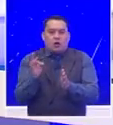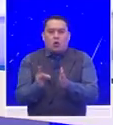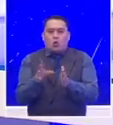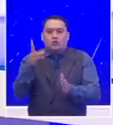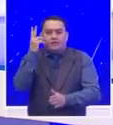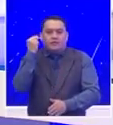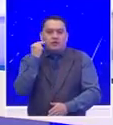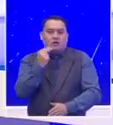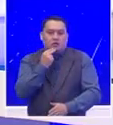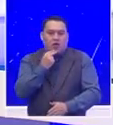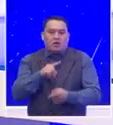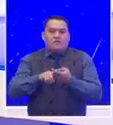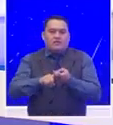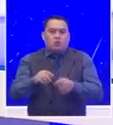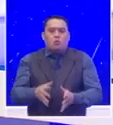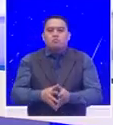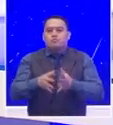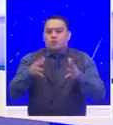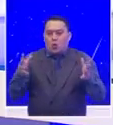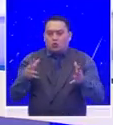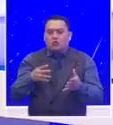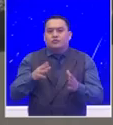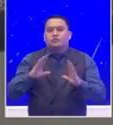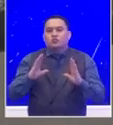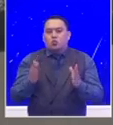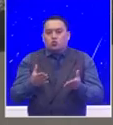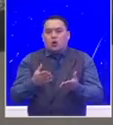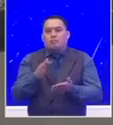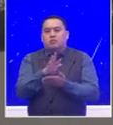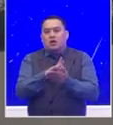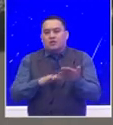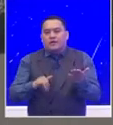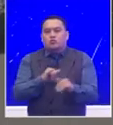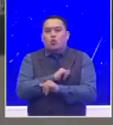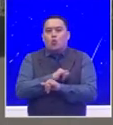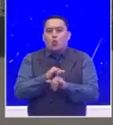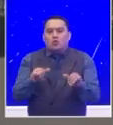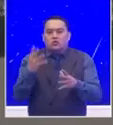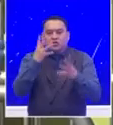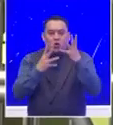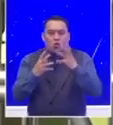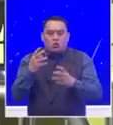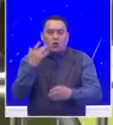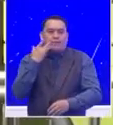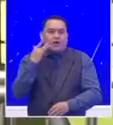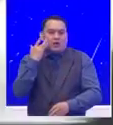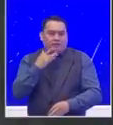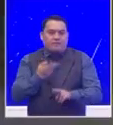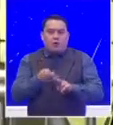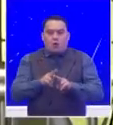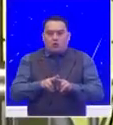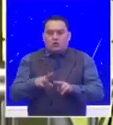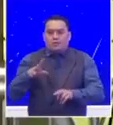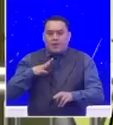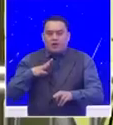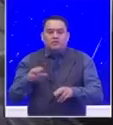по количеству инфицированных. Число подтвержденных случаев заражения продолжает расти. Самая серьезная ситуация в Нью-Йорке. Там